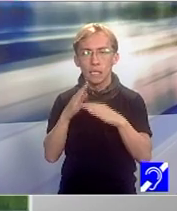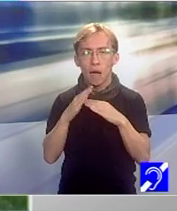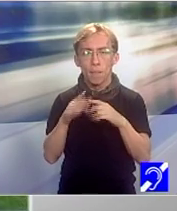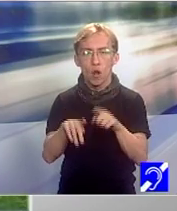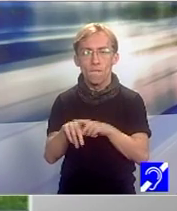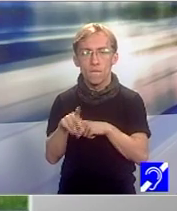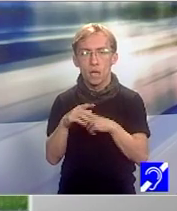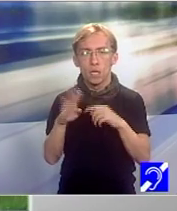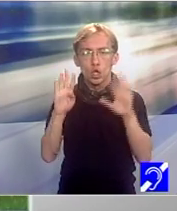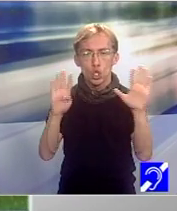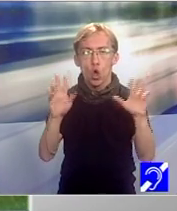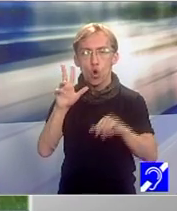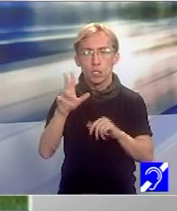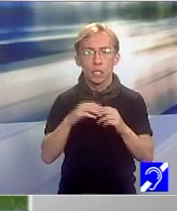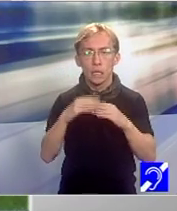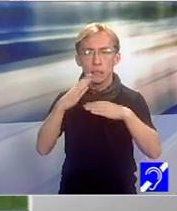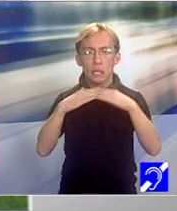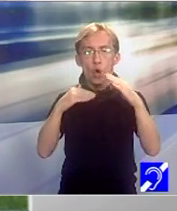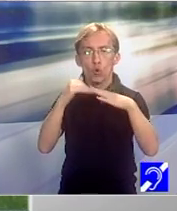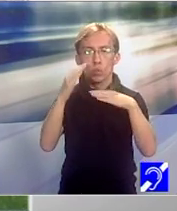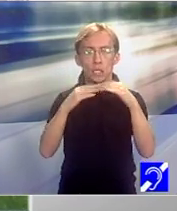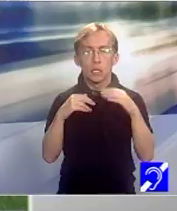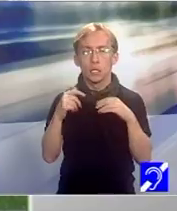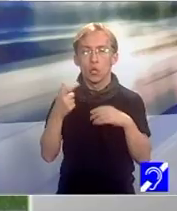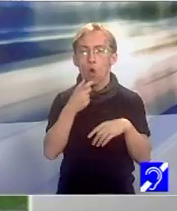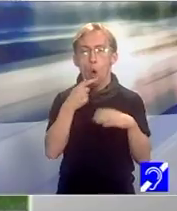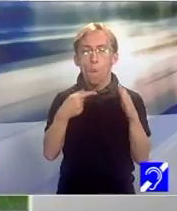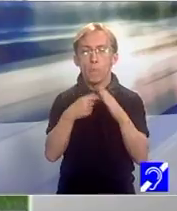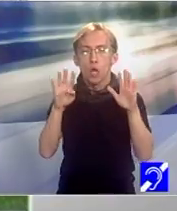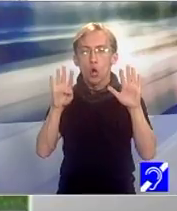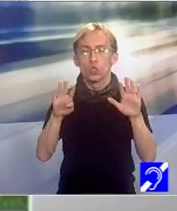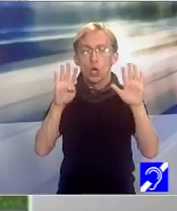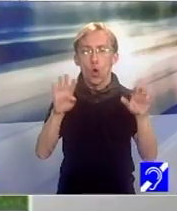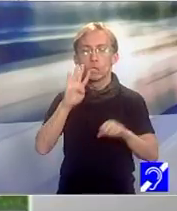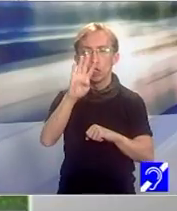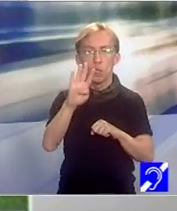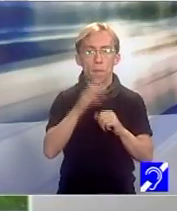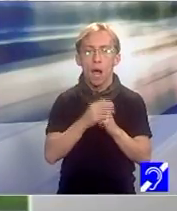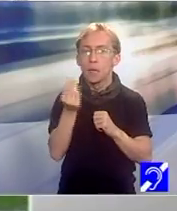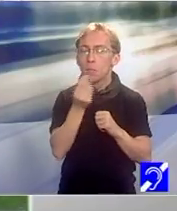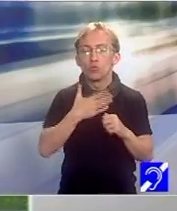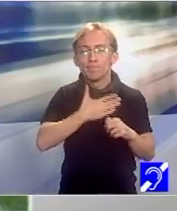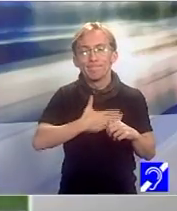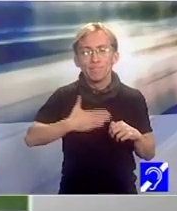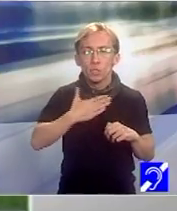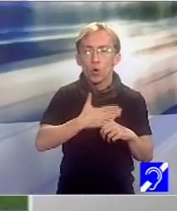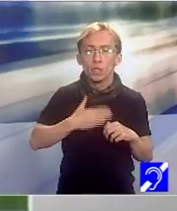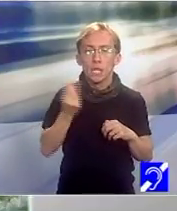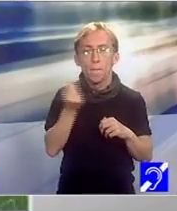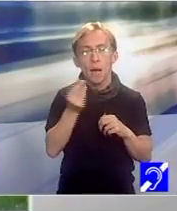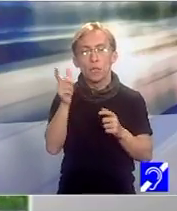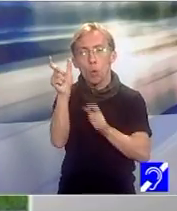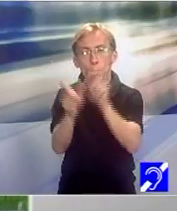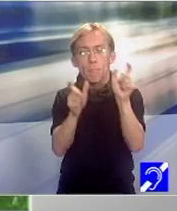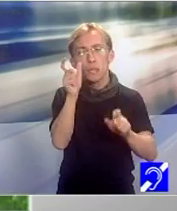Maraton 93, s-a înființat în 1994 din dorința unui grup de persoane cu dizabilități de a se afirma